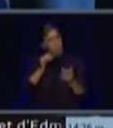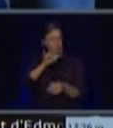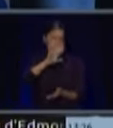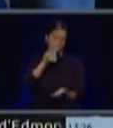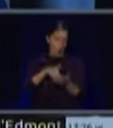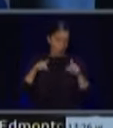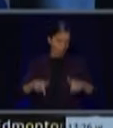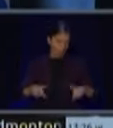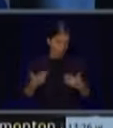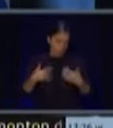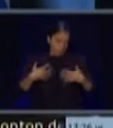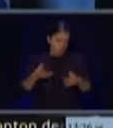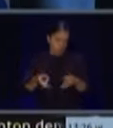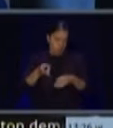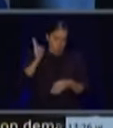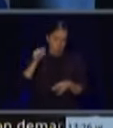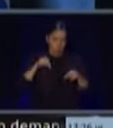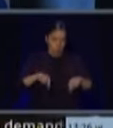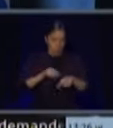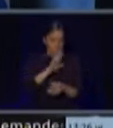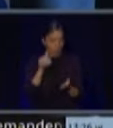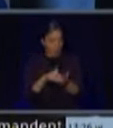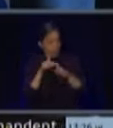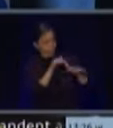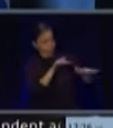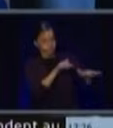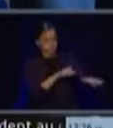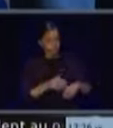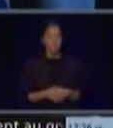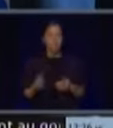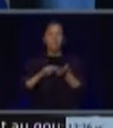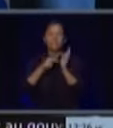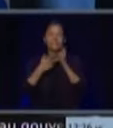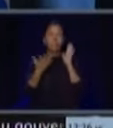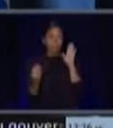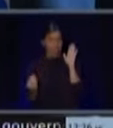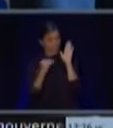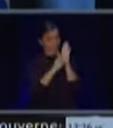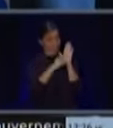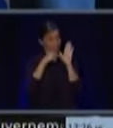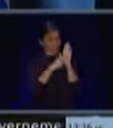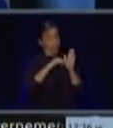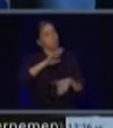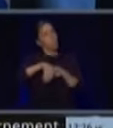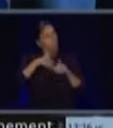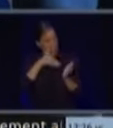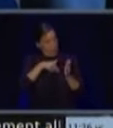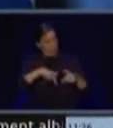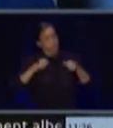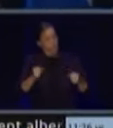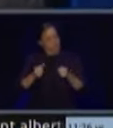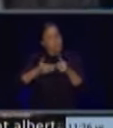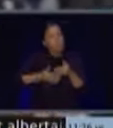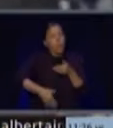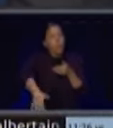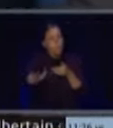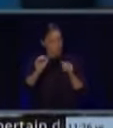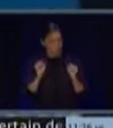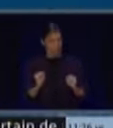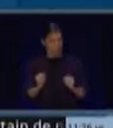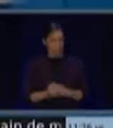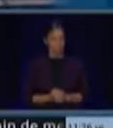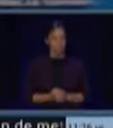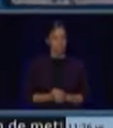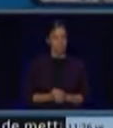grande région de Montréal? On va regarder ça dans les prochains jours, mais on suit ça de très proche. Monsieur Legault, vous avez rapidement,